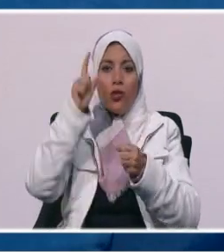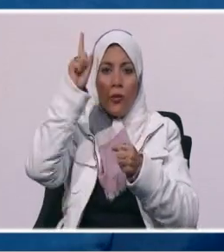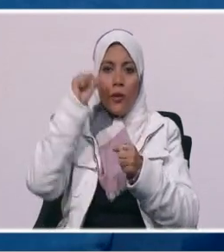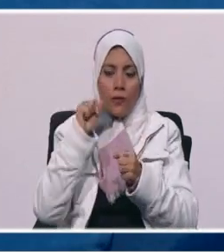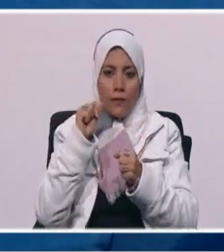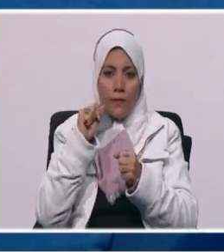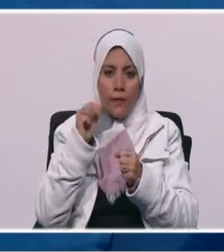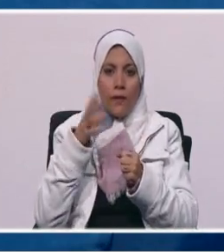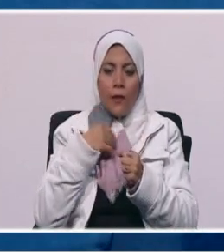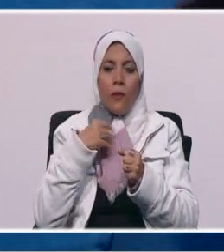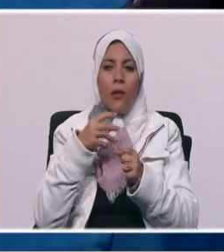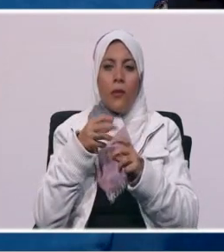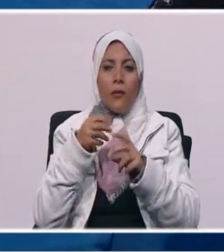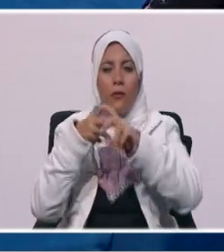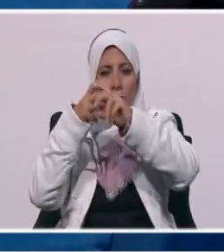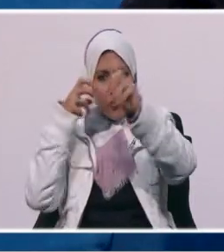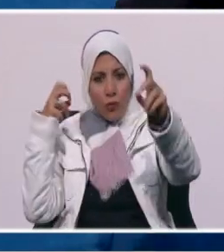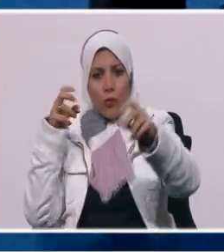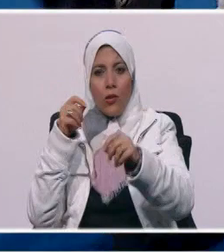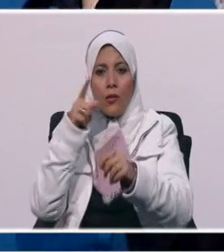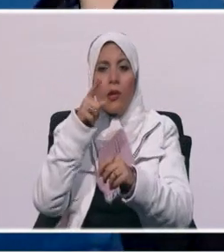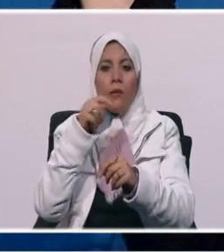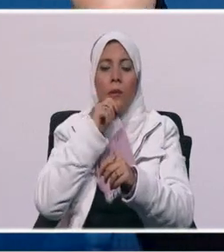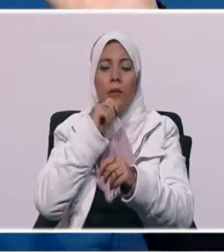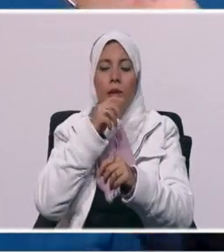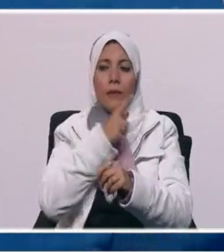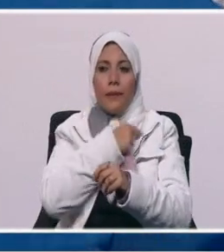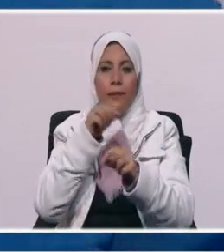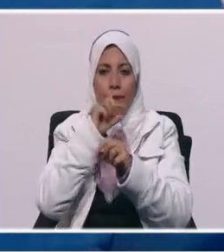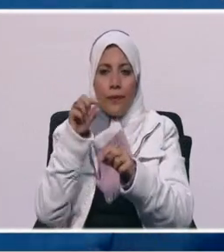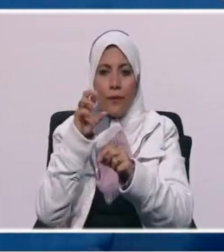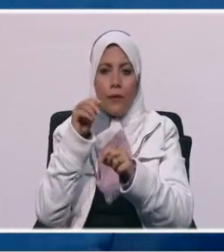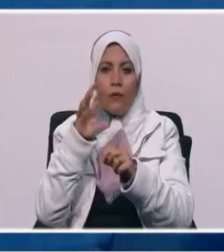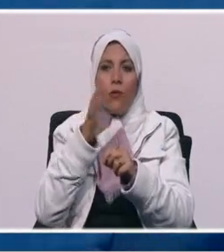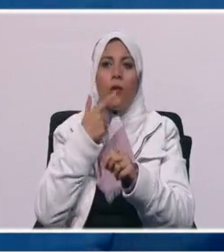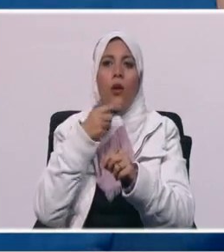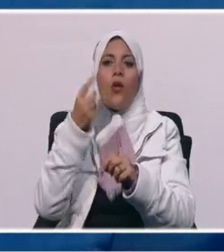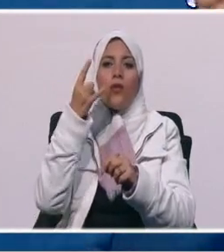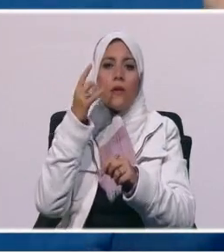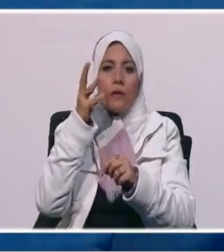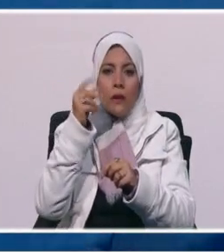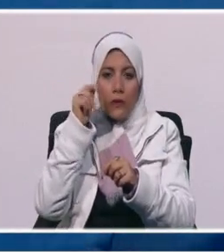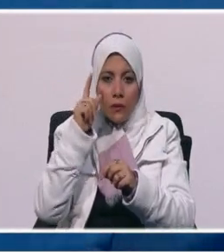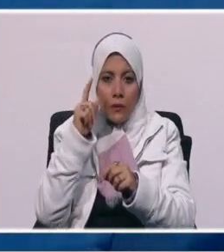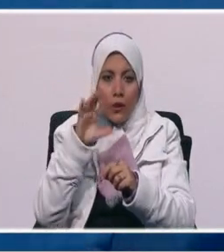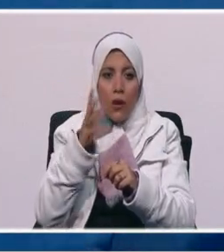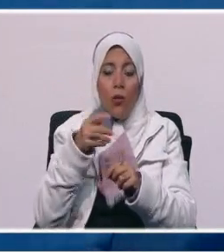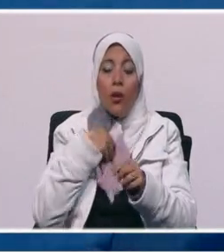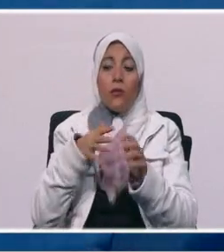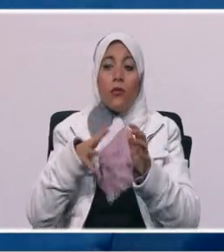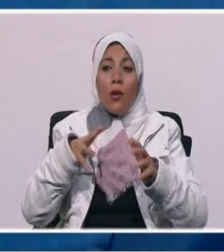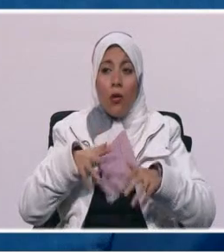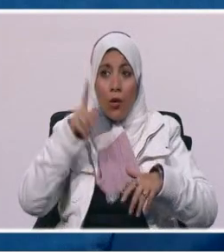كمان، فلو حددت هدف، لو كلفني 10 سنين، لو هضطر ان انا اعيد حياتي من